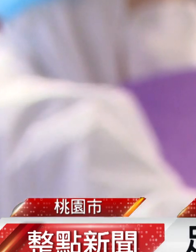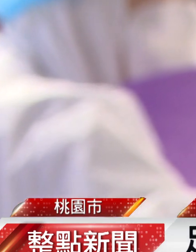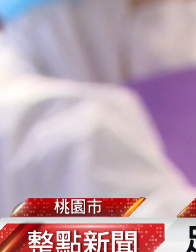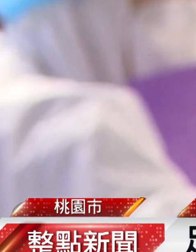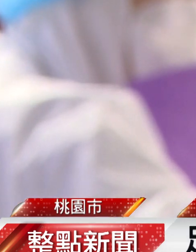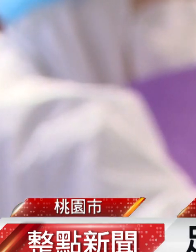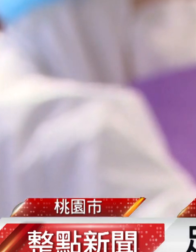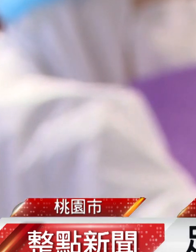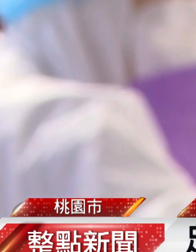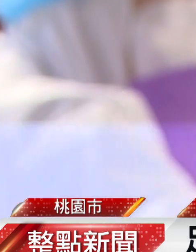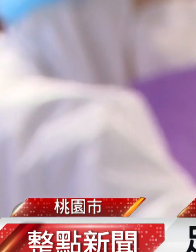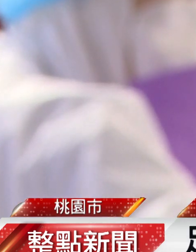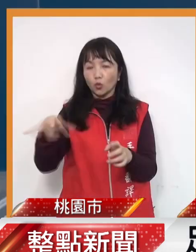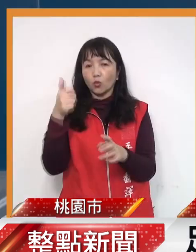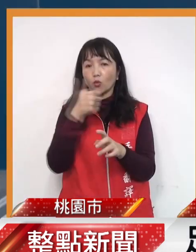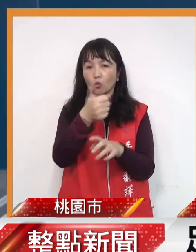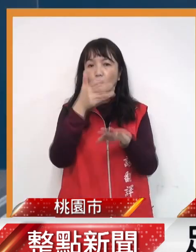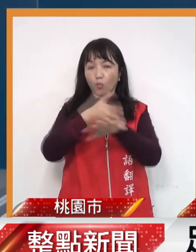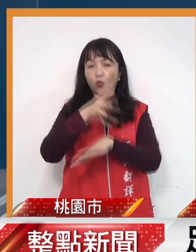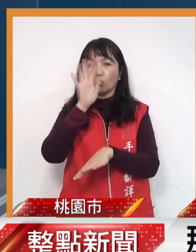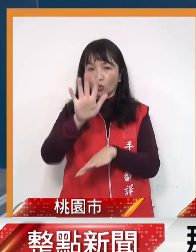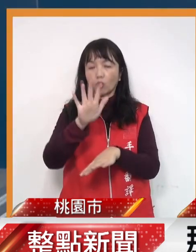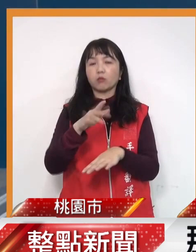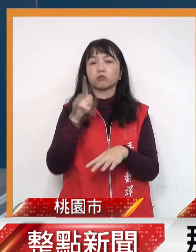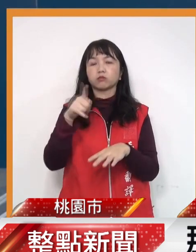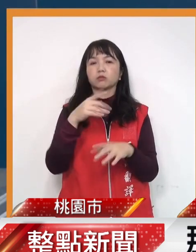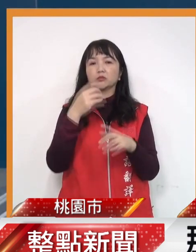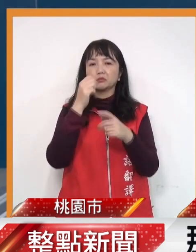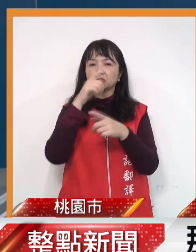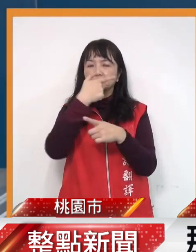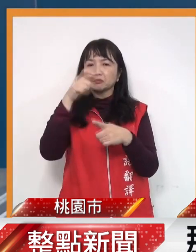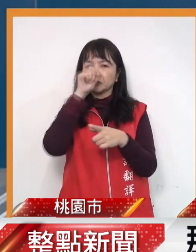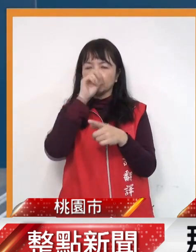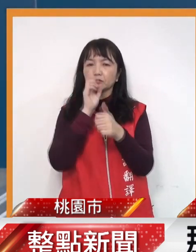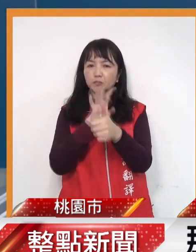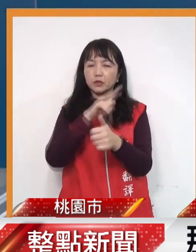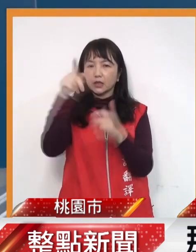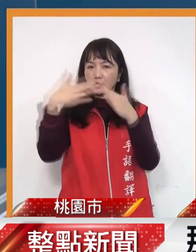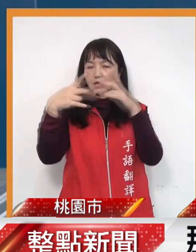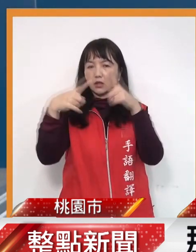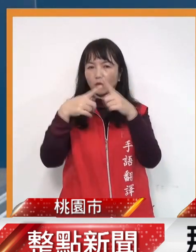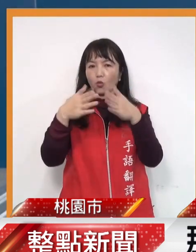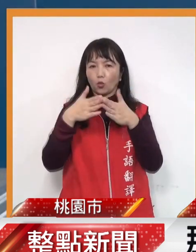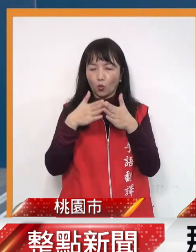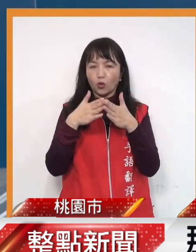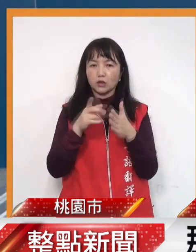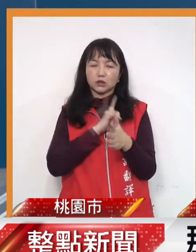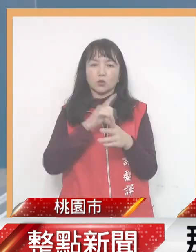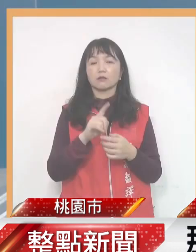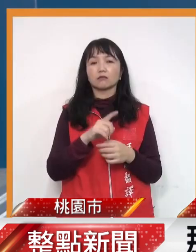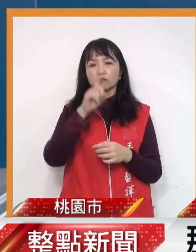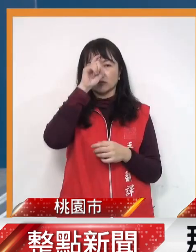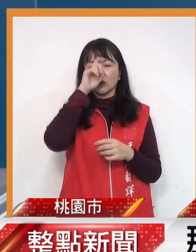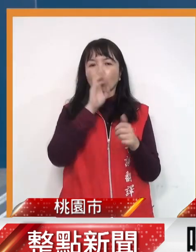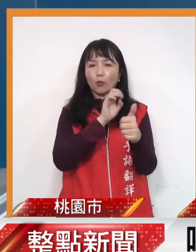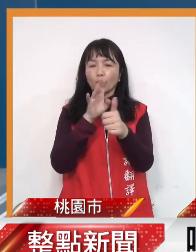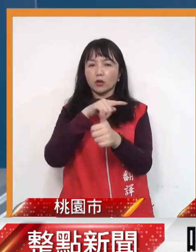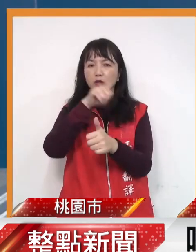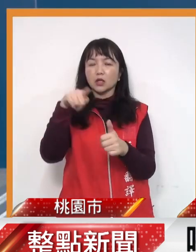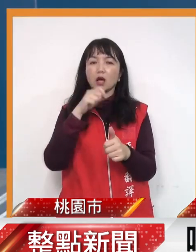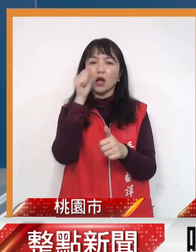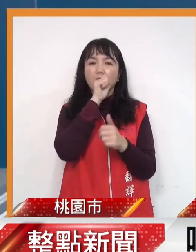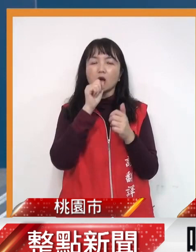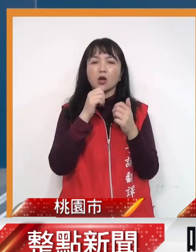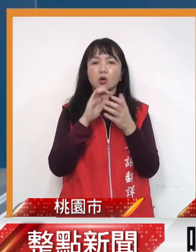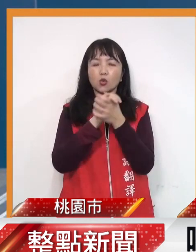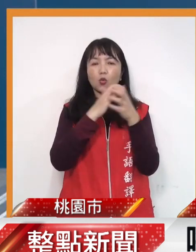布的这个足迹有重叠的地方，那我们也建议您跟您的家人也都赶快去采检。呼吁这个歌友会的